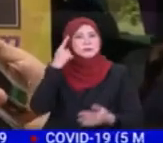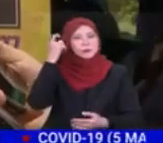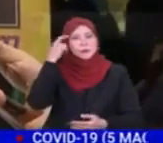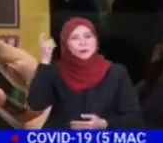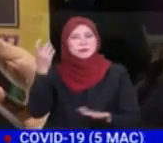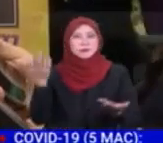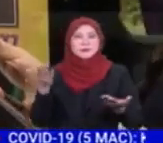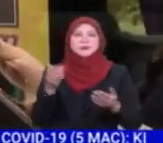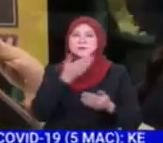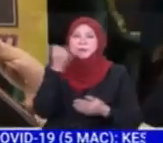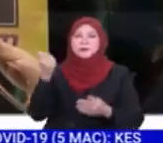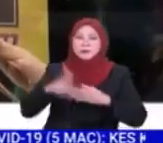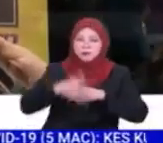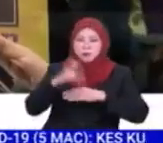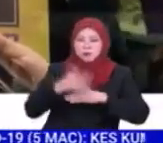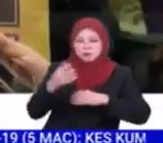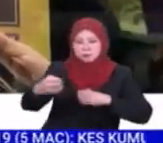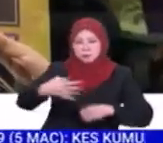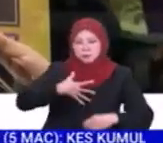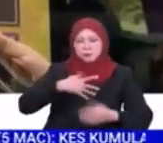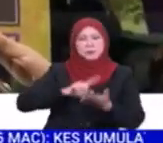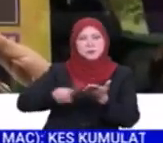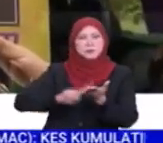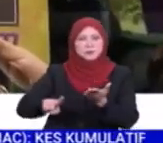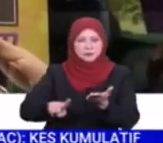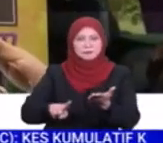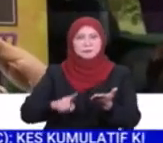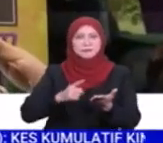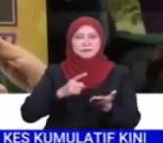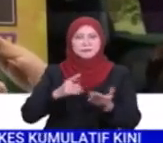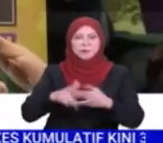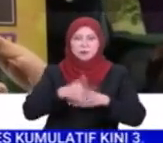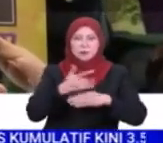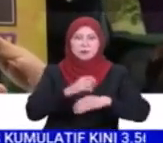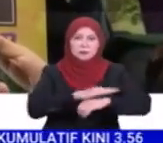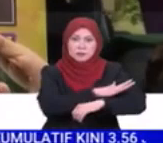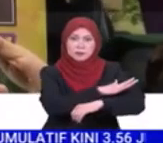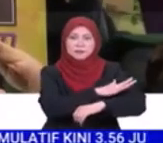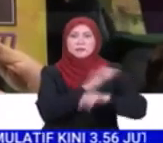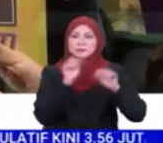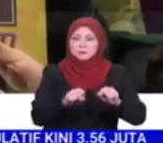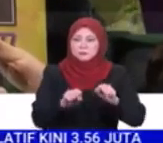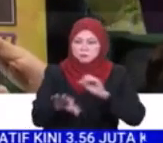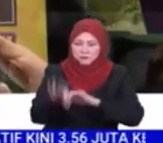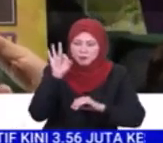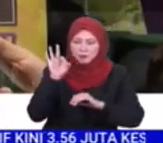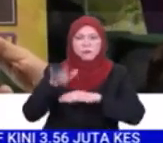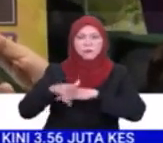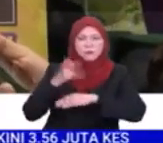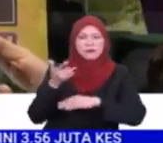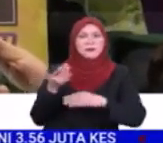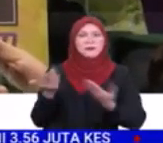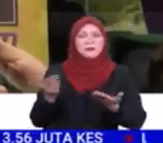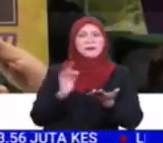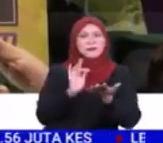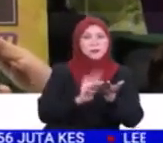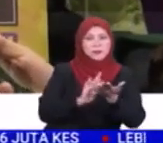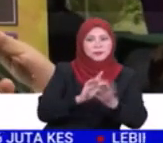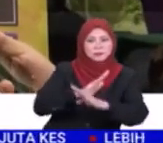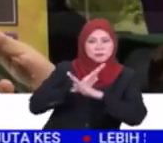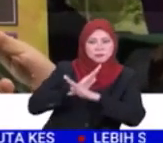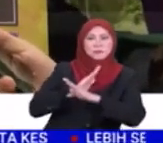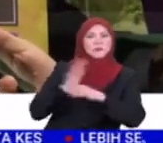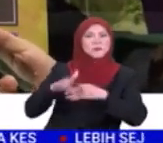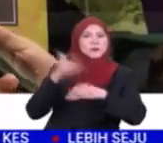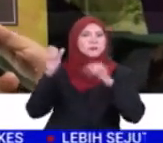membuat saringan dengan lebih awal Jadi kalau dapat dibuat Sharingan yang berawal maka kita dapat ditech dengan lebih awal maka rawatan awal juga